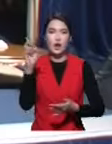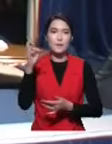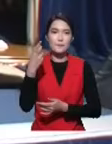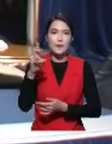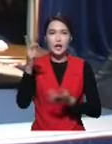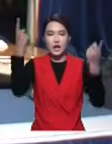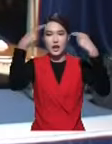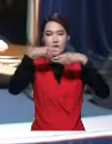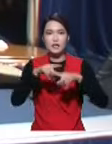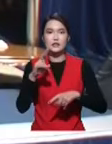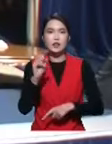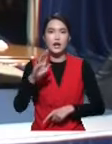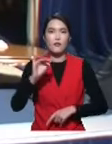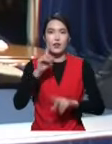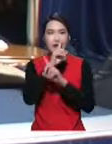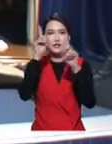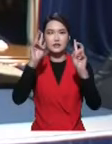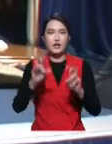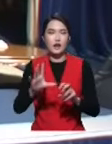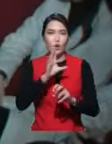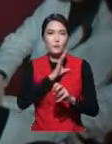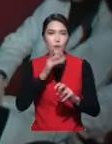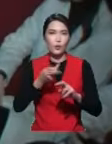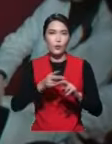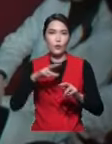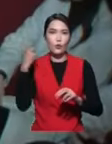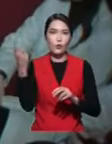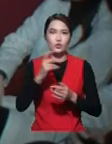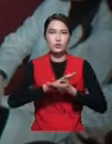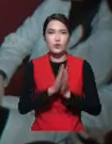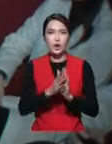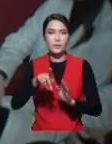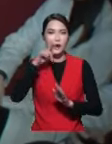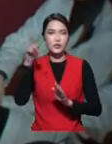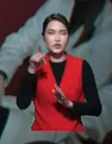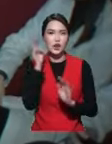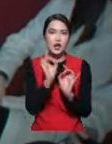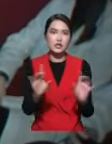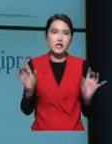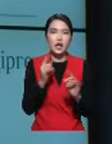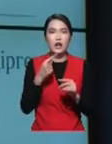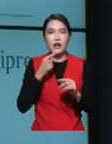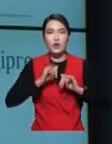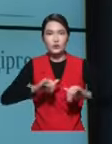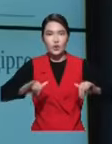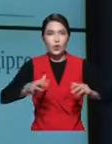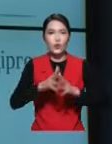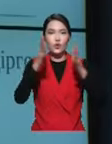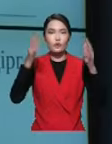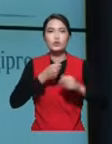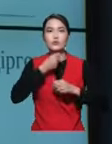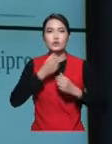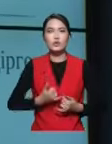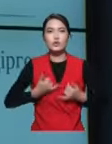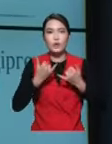және технология кафедрасы ерекше атсалысқан. Осындай шаралар арқылы жастардың ауызбіршілігін арттыру, оларды үлкенге құрмет